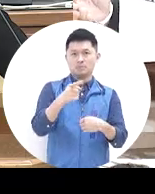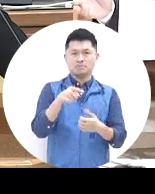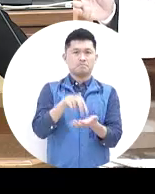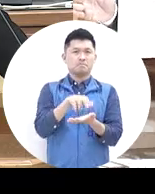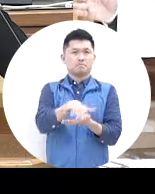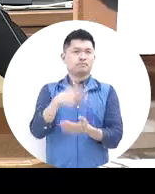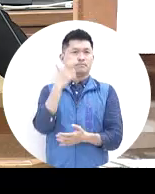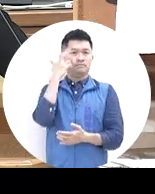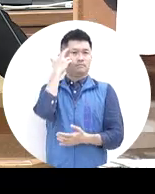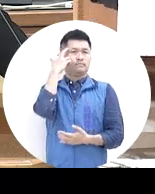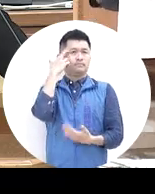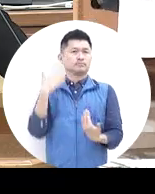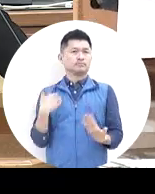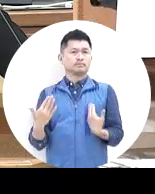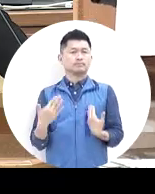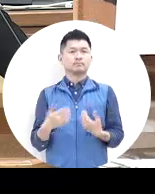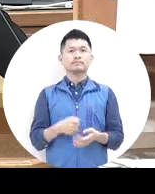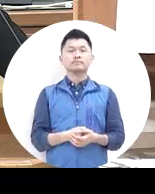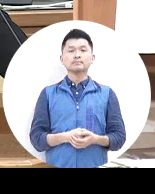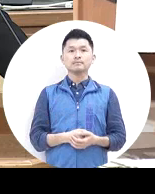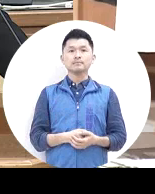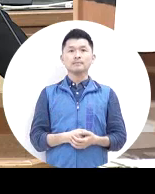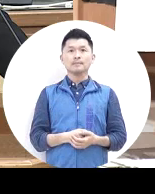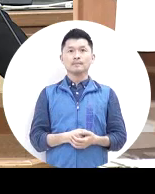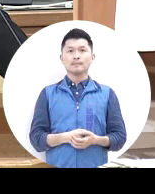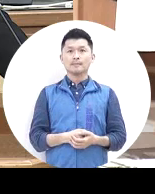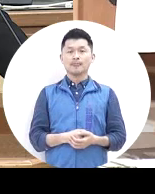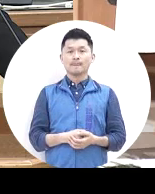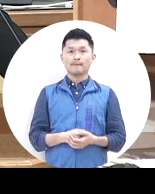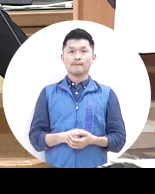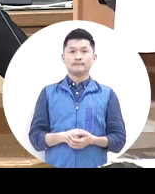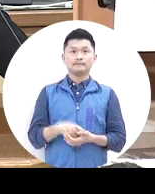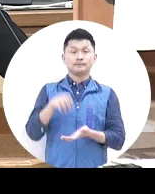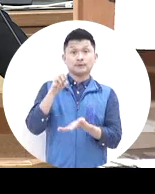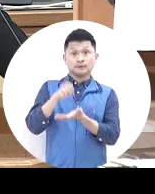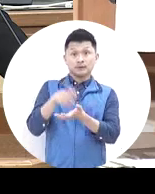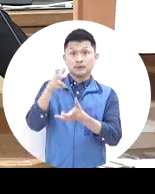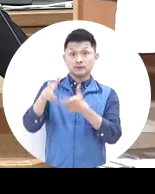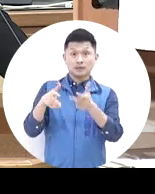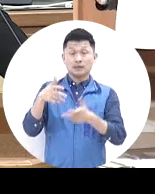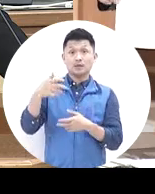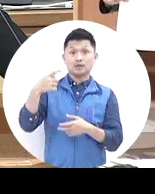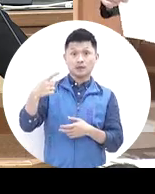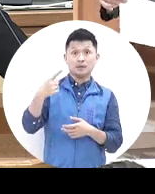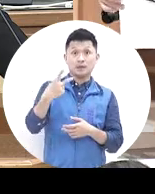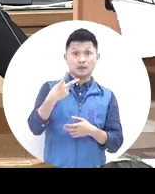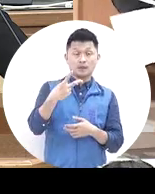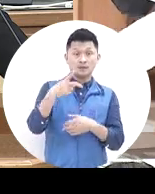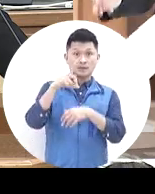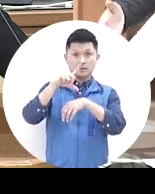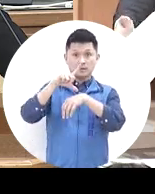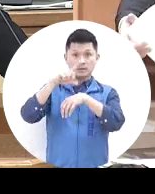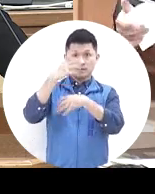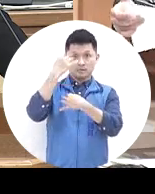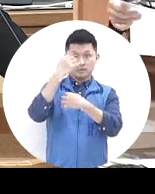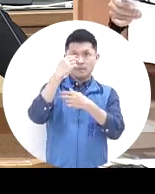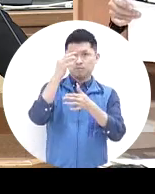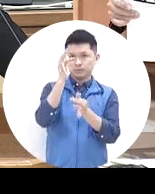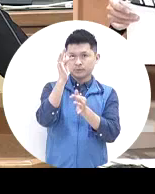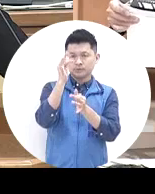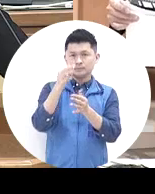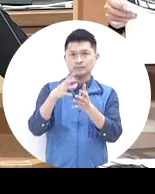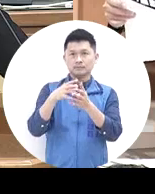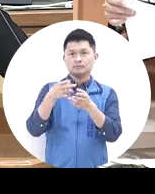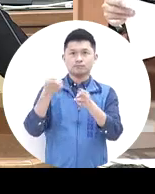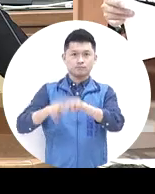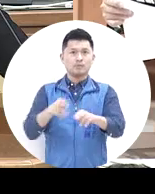坚定，你说绝不允许低阶核废，核一核二要准时除役。你在市长候选的时候，你也